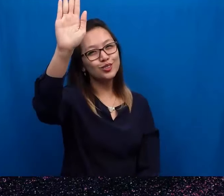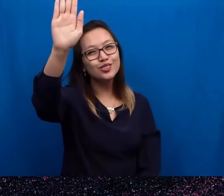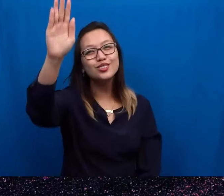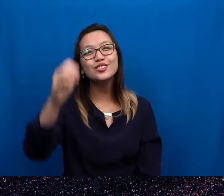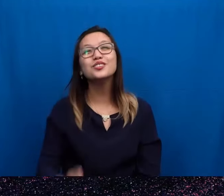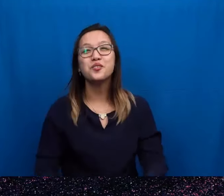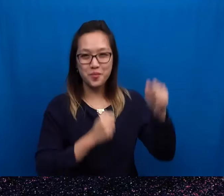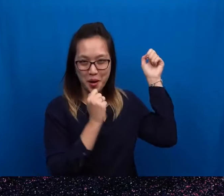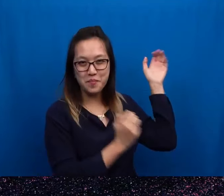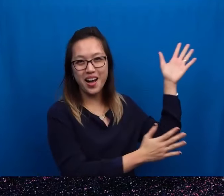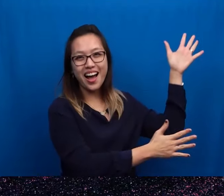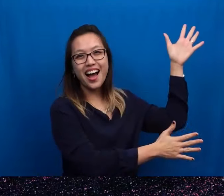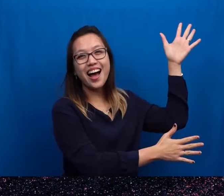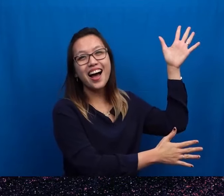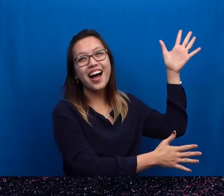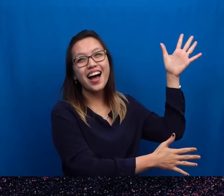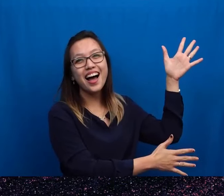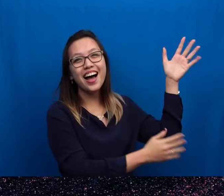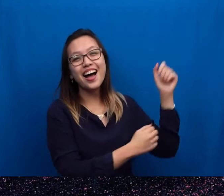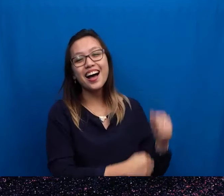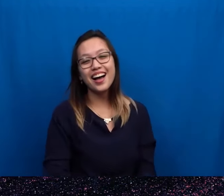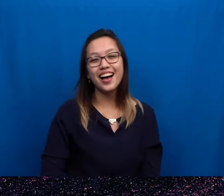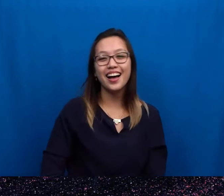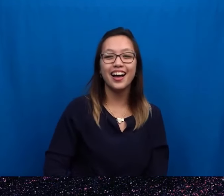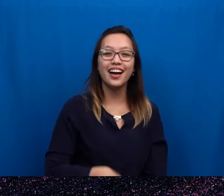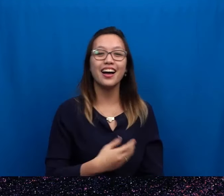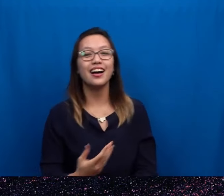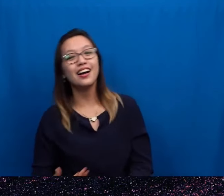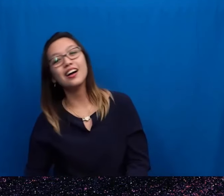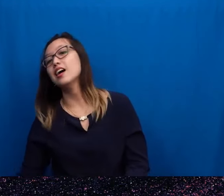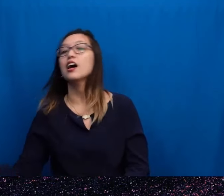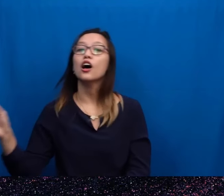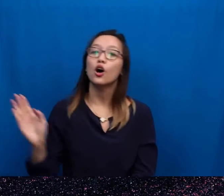bersama-Mu, Bapa.